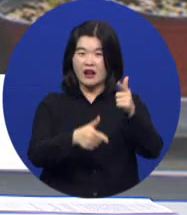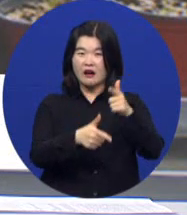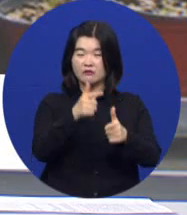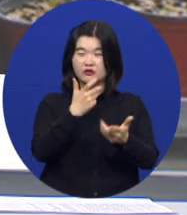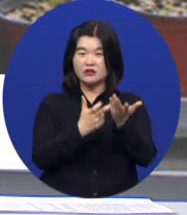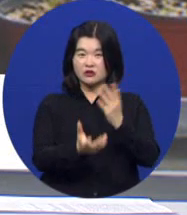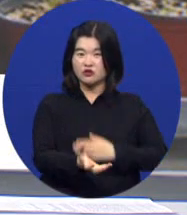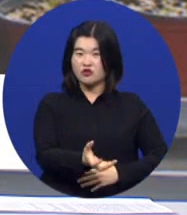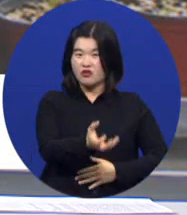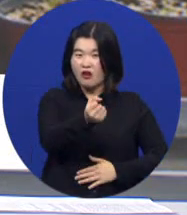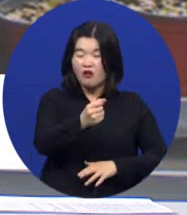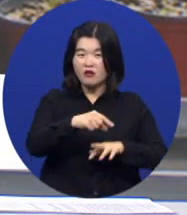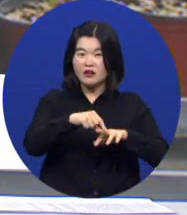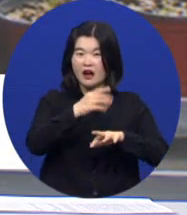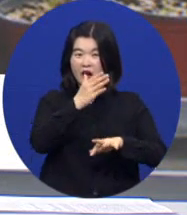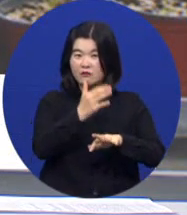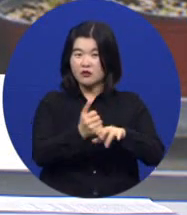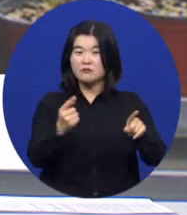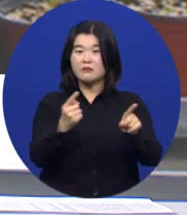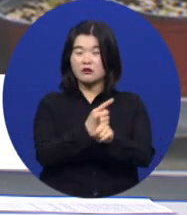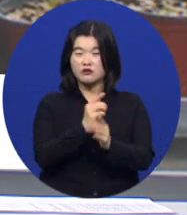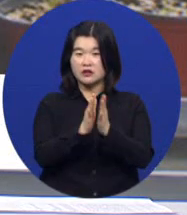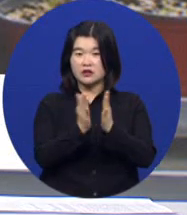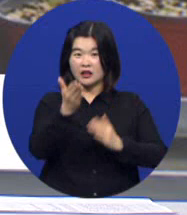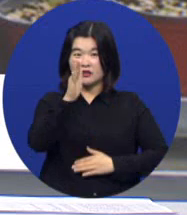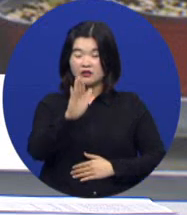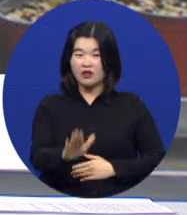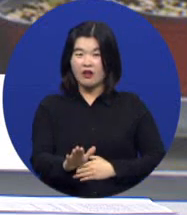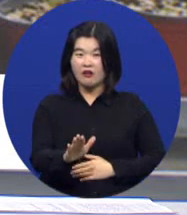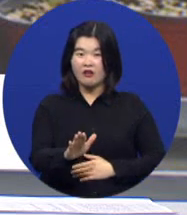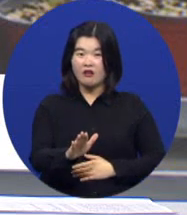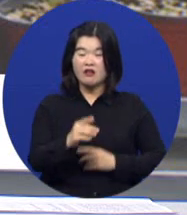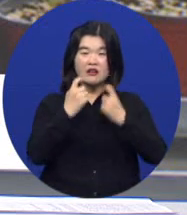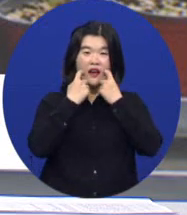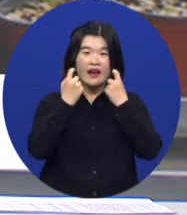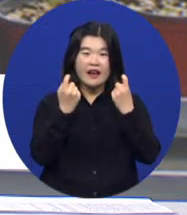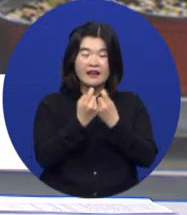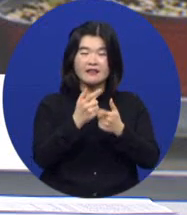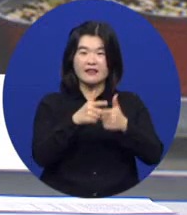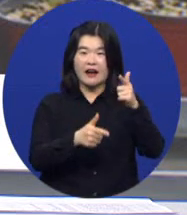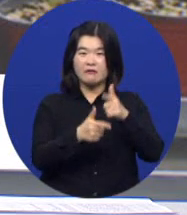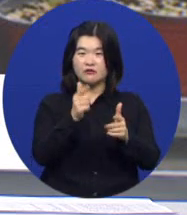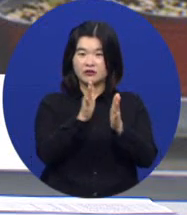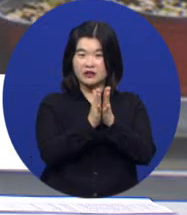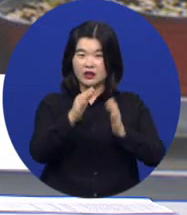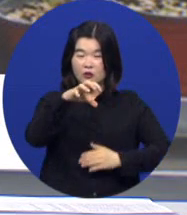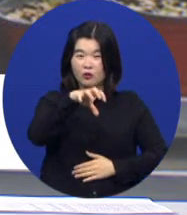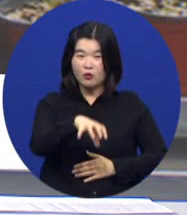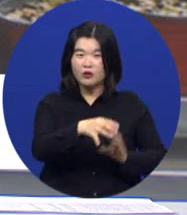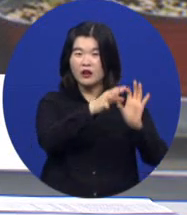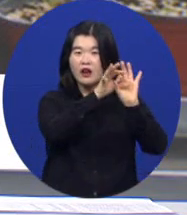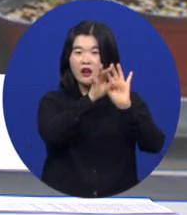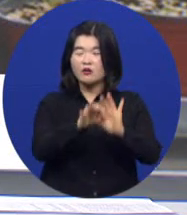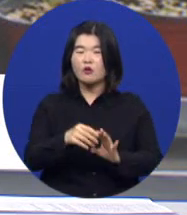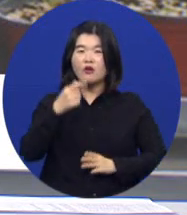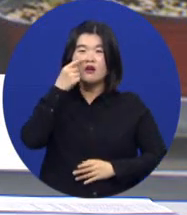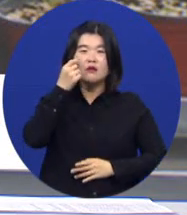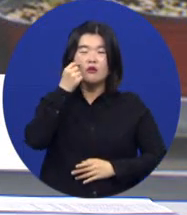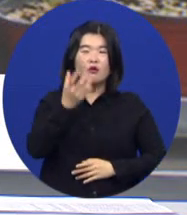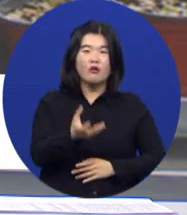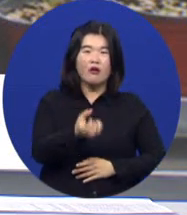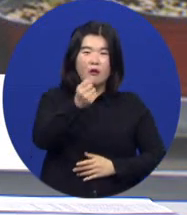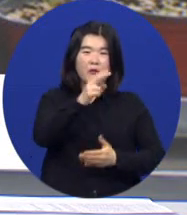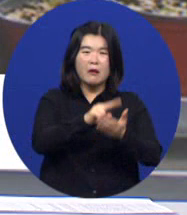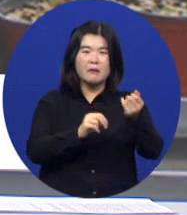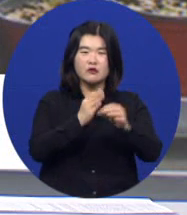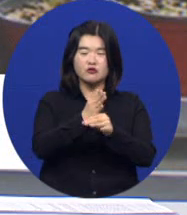제주 자생 왕벚 나무로 교체하기 시작했는데, 민간 묘목 시장에서는 여전히 일본산이